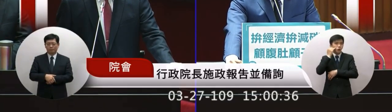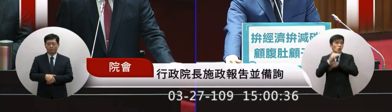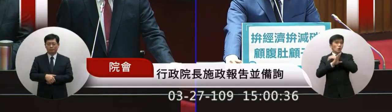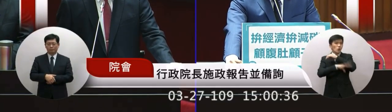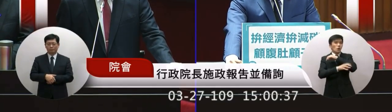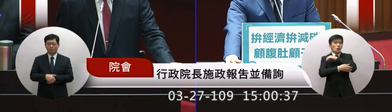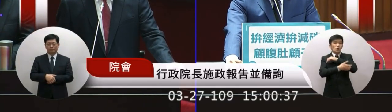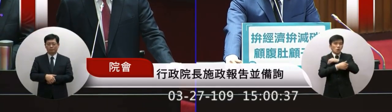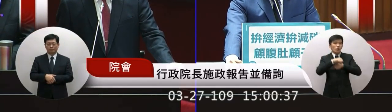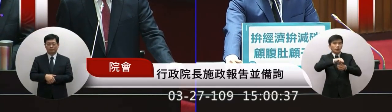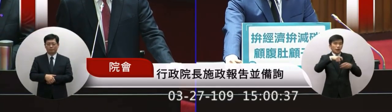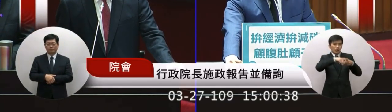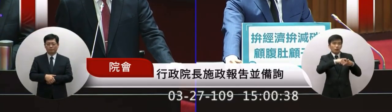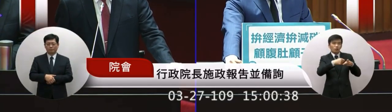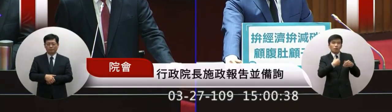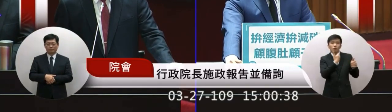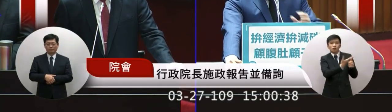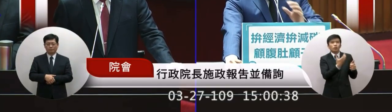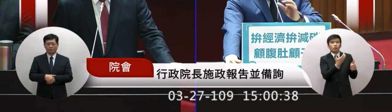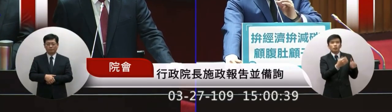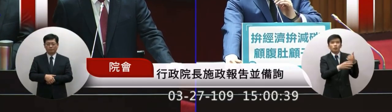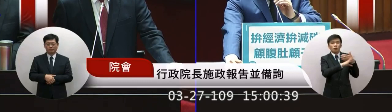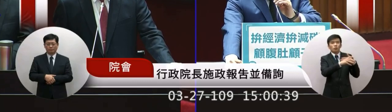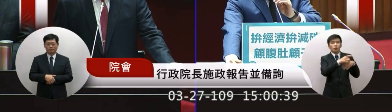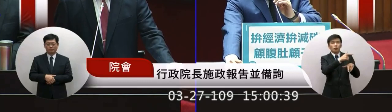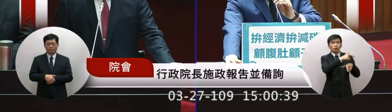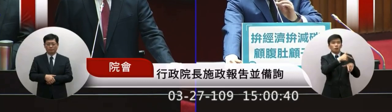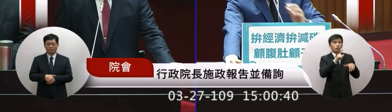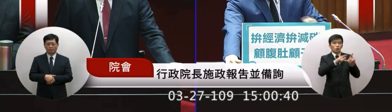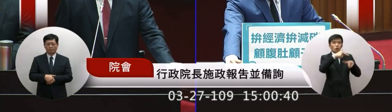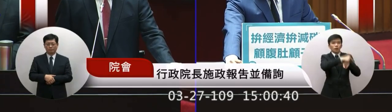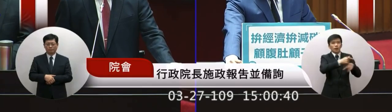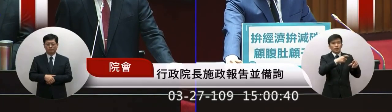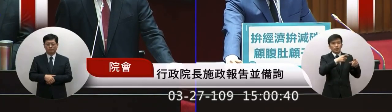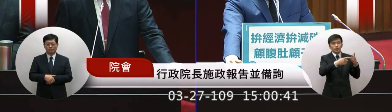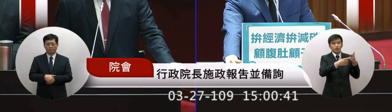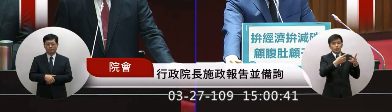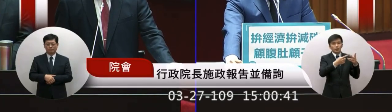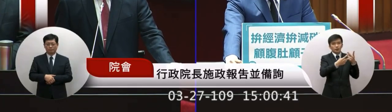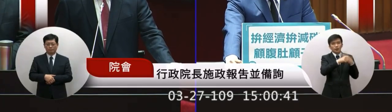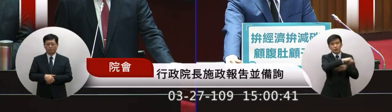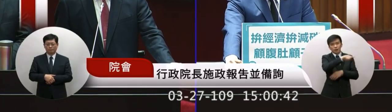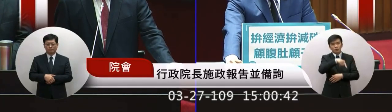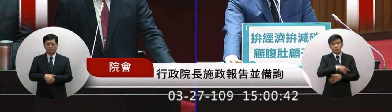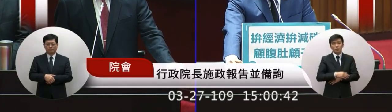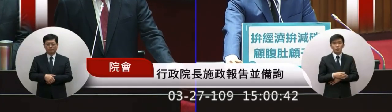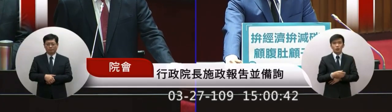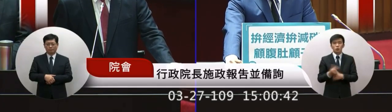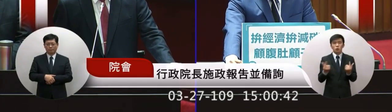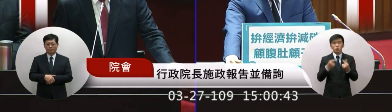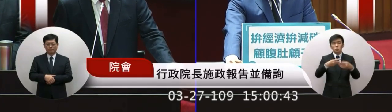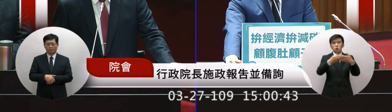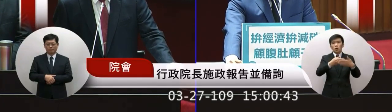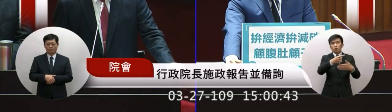南亚，这样我觉得会比较。要落实，因为你不可能都电子业回来嘛。你中国大陆黑五电子业回来，它有它的需求。